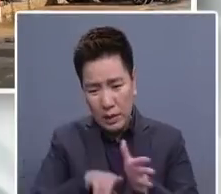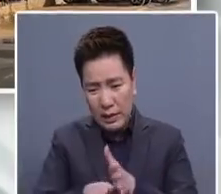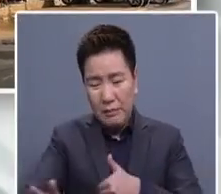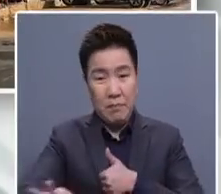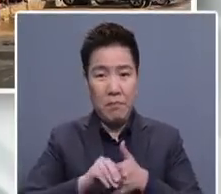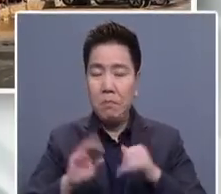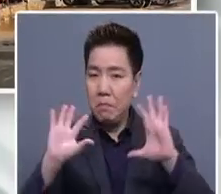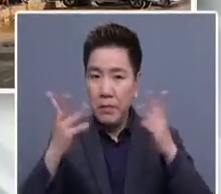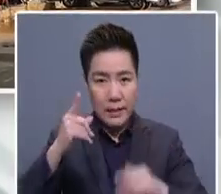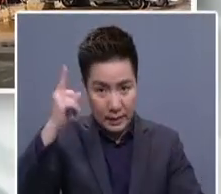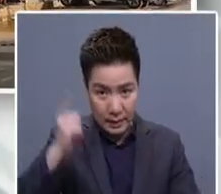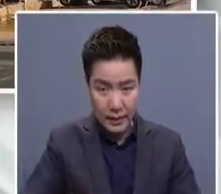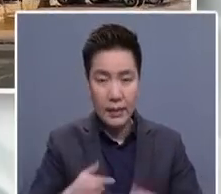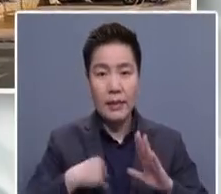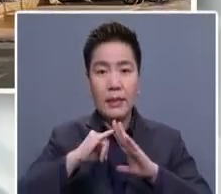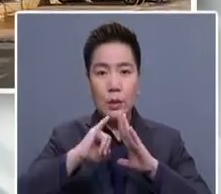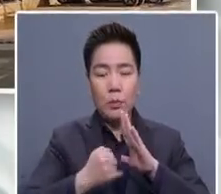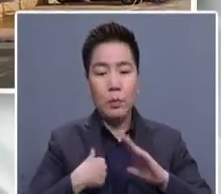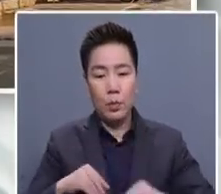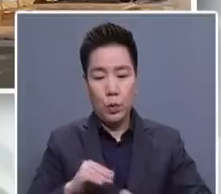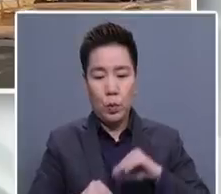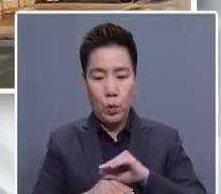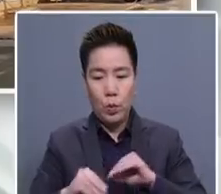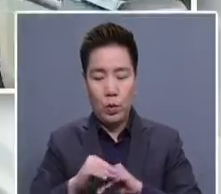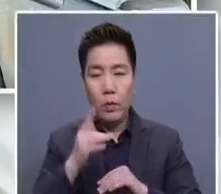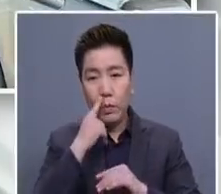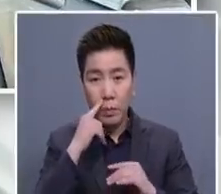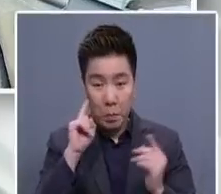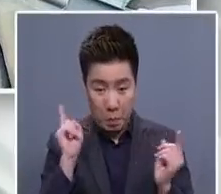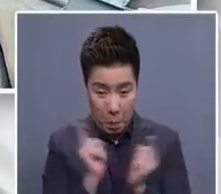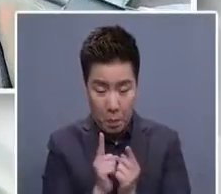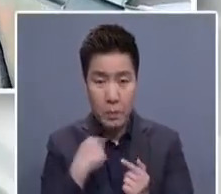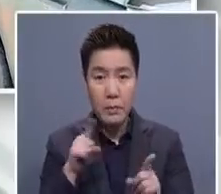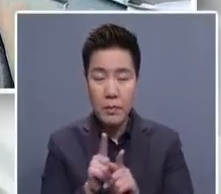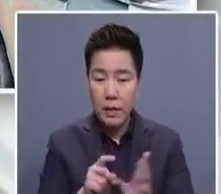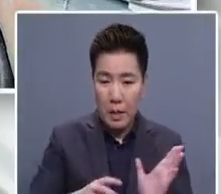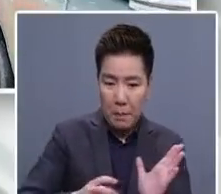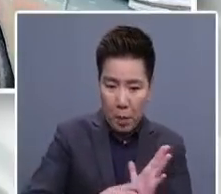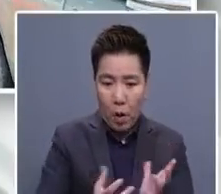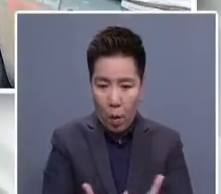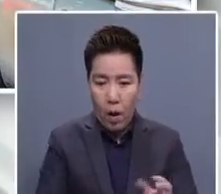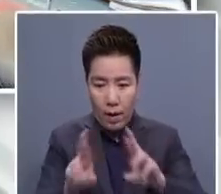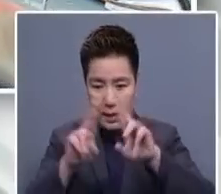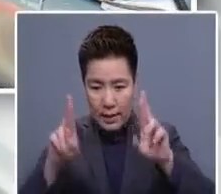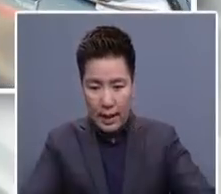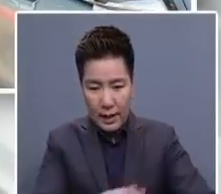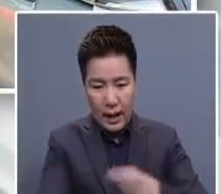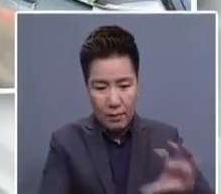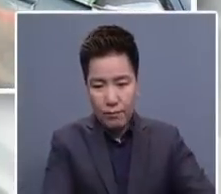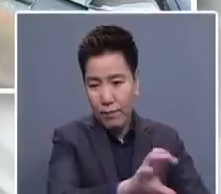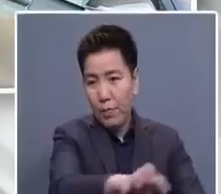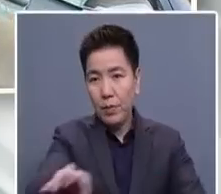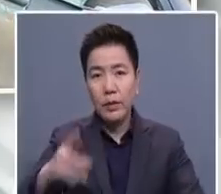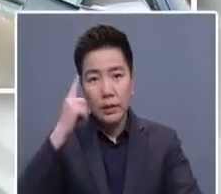อนสองเนี่ยทางจังหวัดเนี่ยมีโครงการมิสเซลเฟสคือสามารถการันตีในส่วนของร้านค้าในแต่ละแห่งเลยเ